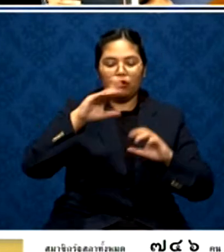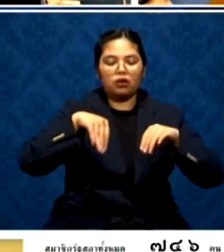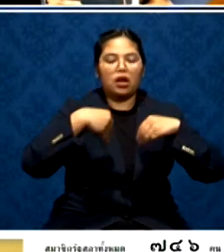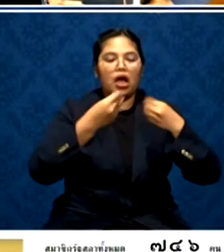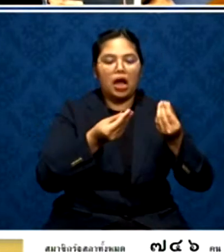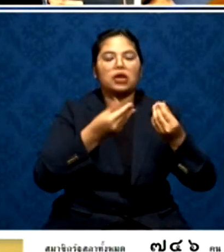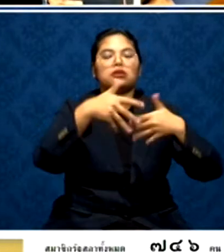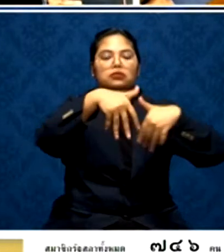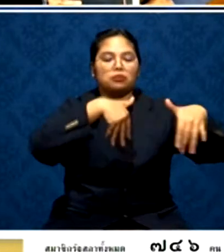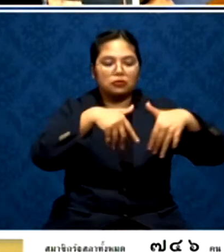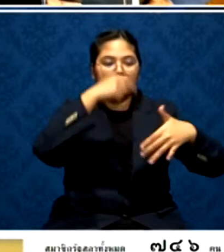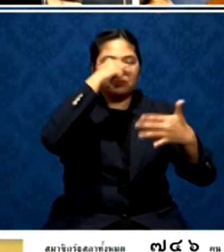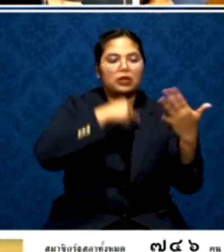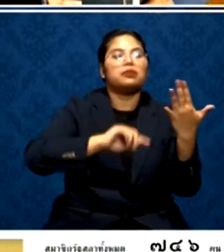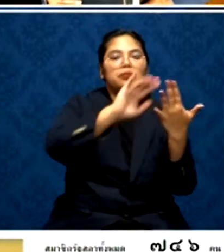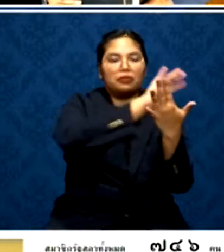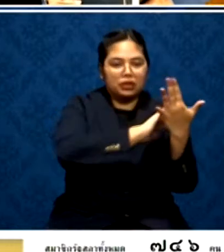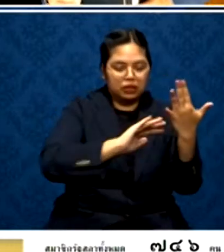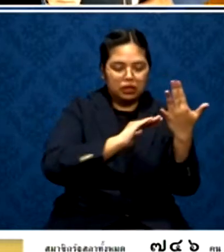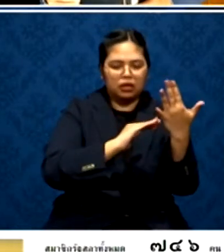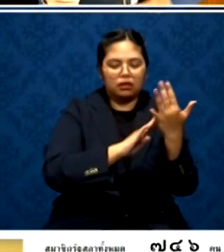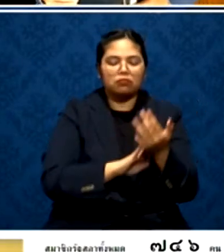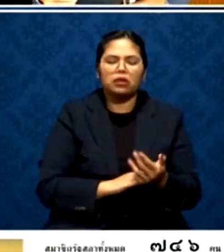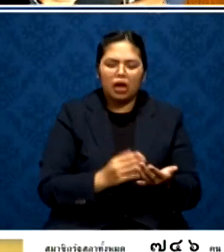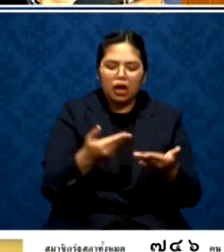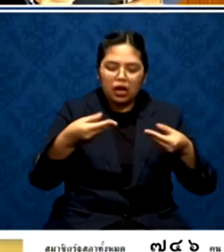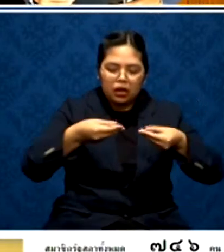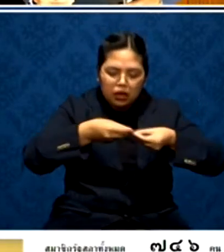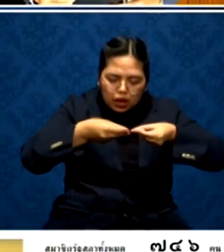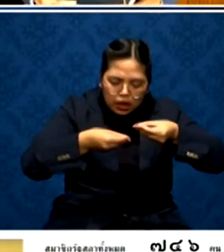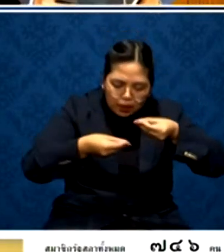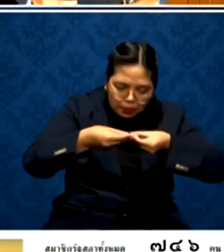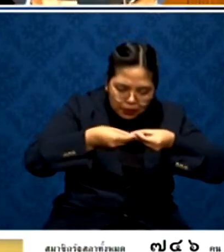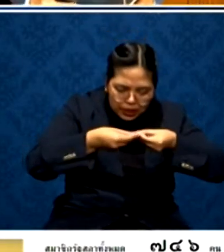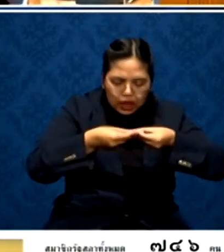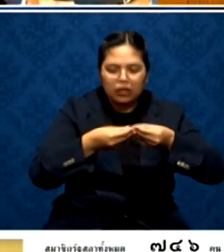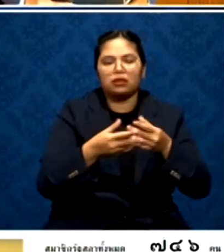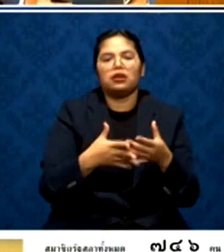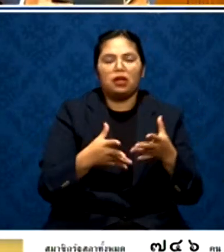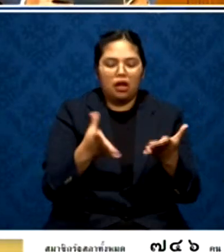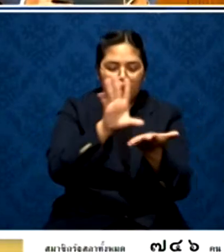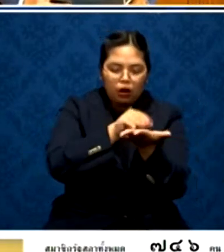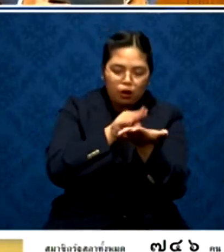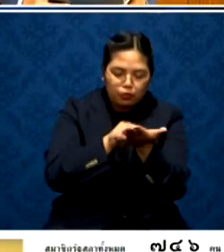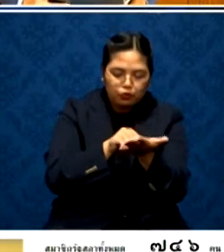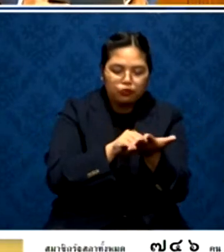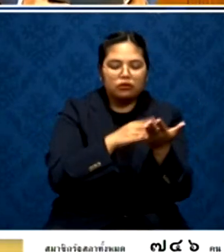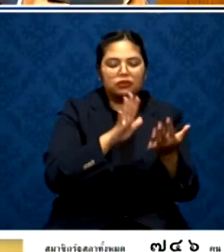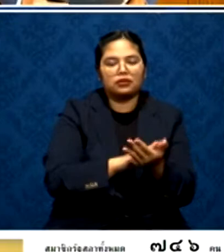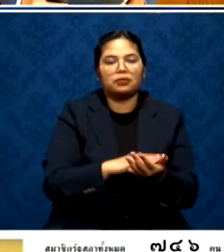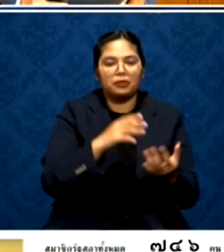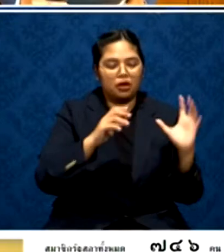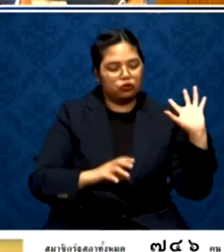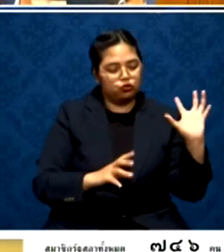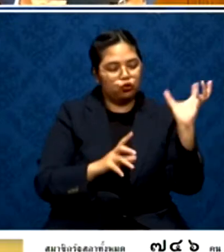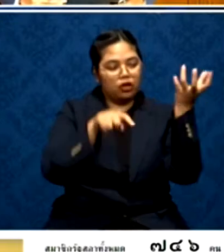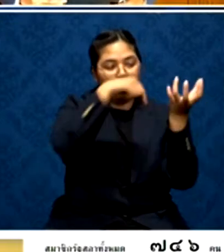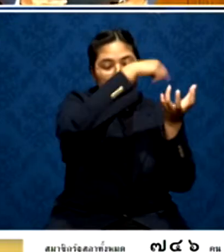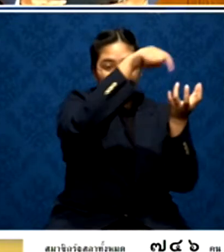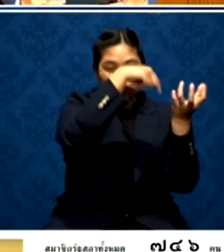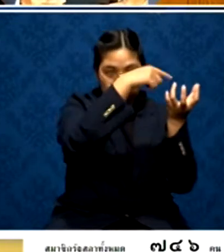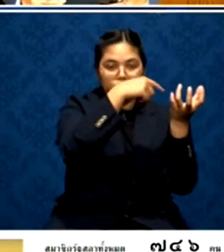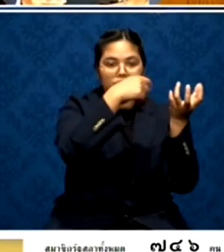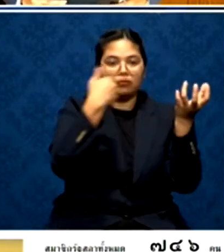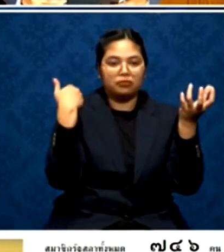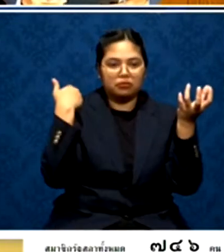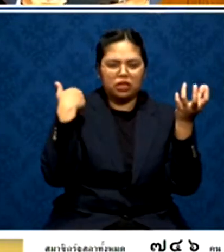นมีการศึกษาแลกเปลี่ยนข้อมูลและเทคโนโลยีกับประเทศต่างๆทั่วโลกพร้อมทั้งให้ความสำคัญกับการป้องกันภัย